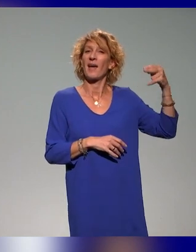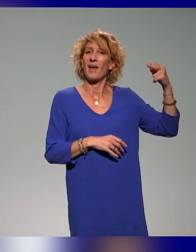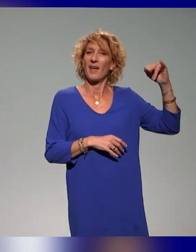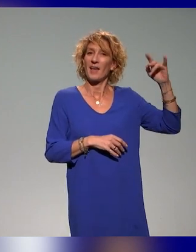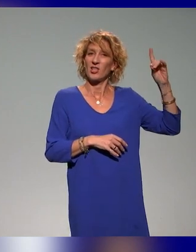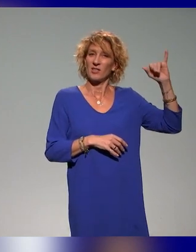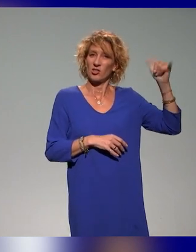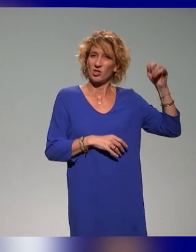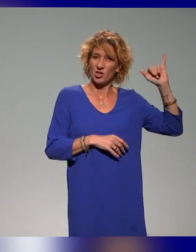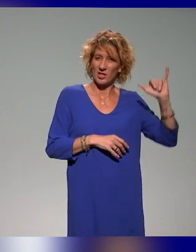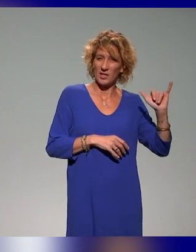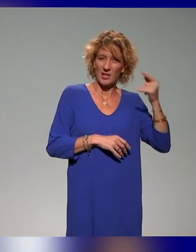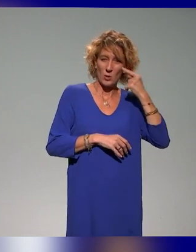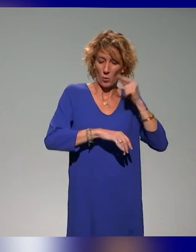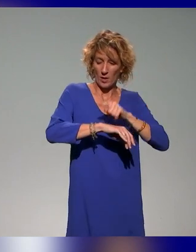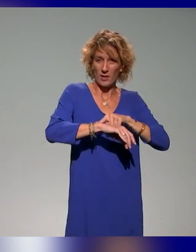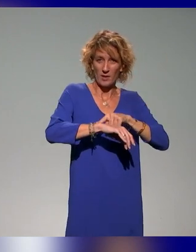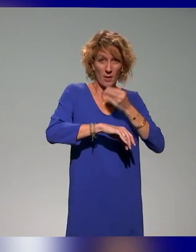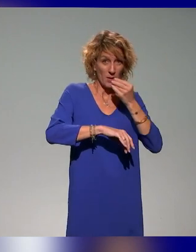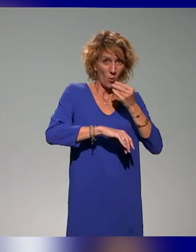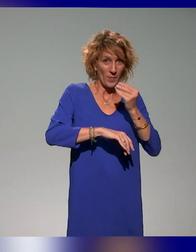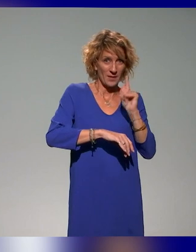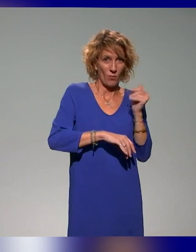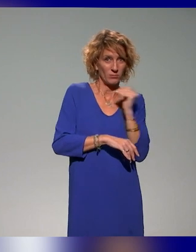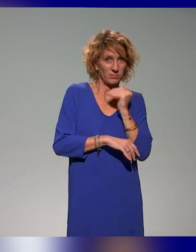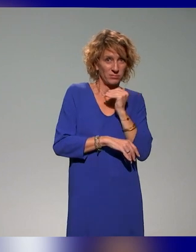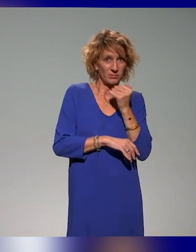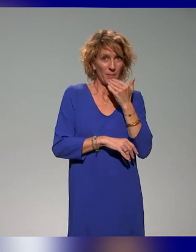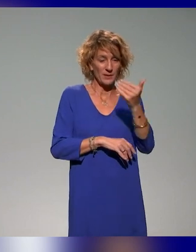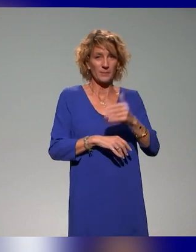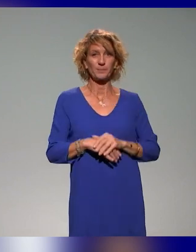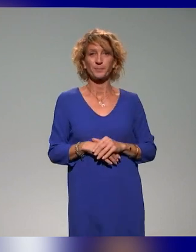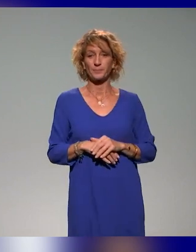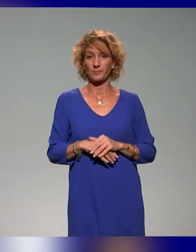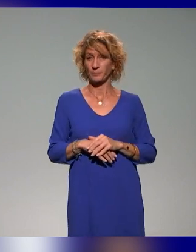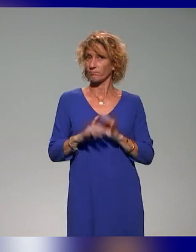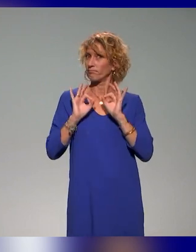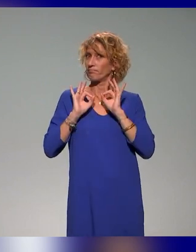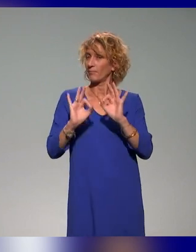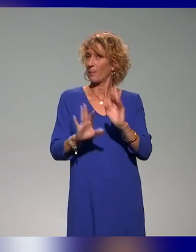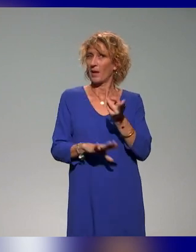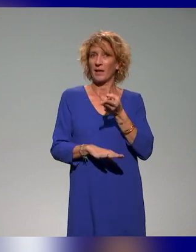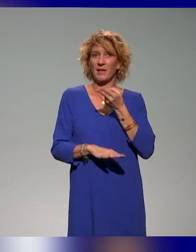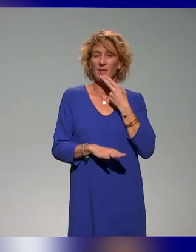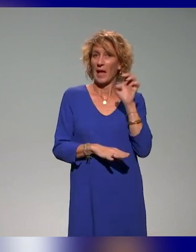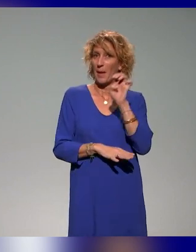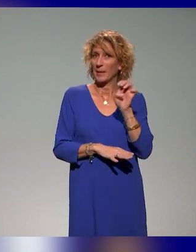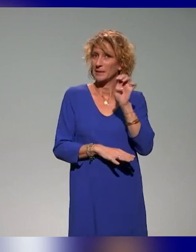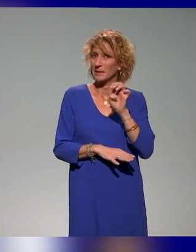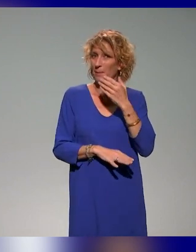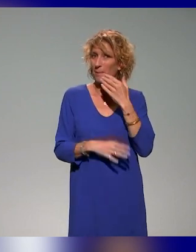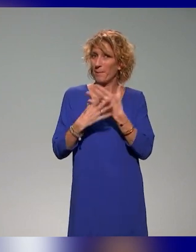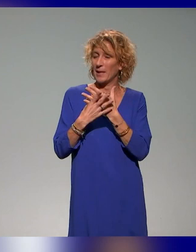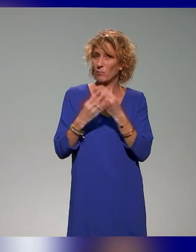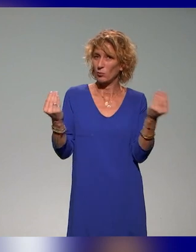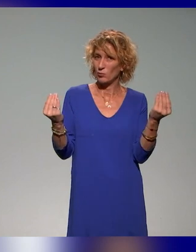dans le timing, vu que je sais qu'on est pris par le temps. Merci. Eh bien, tu étais parfait, Émeric. Merci beaucoup. Le